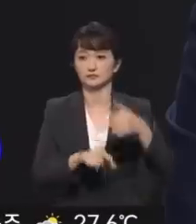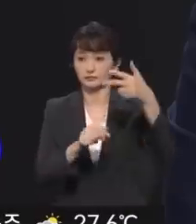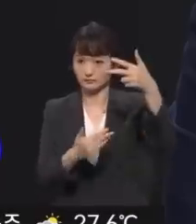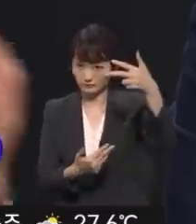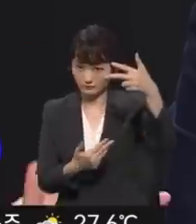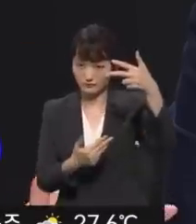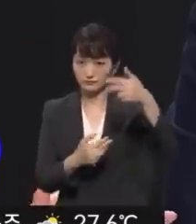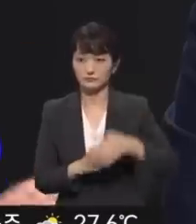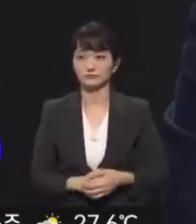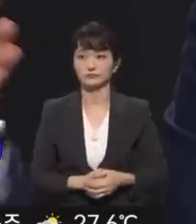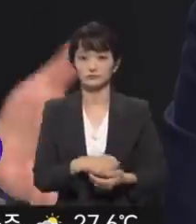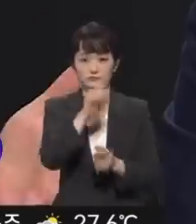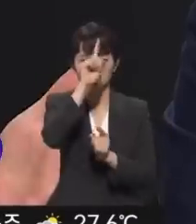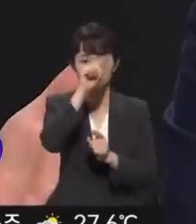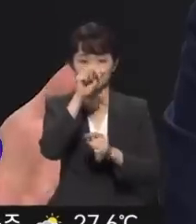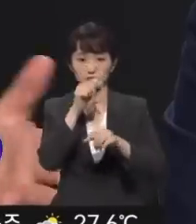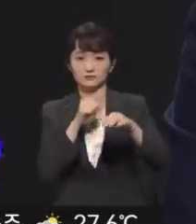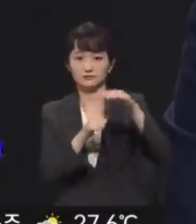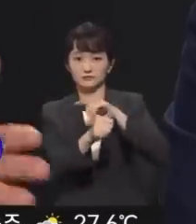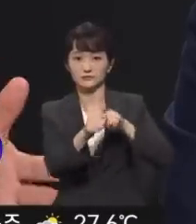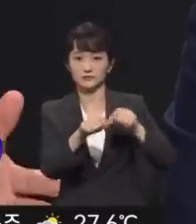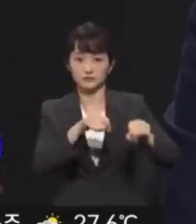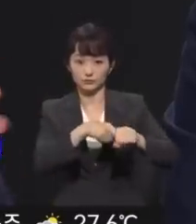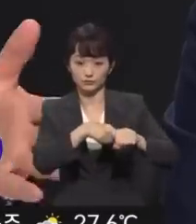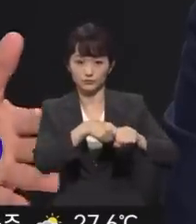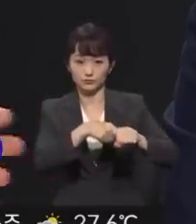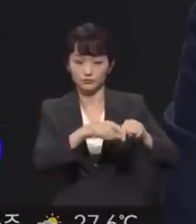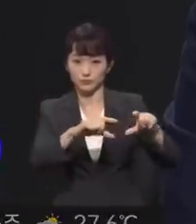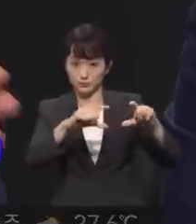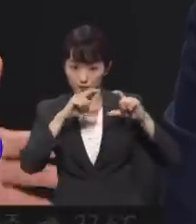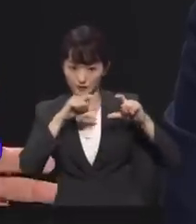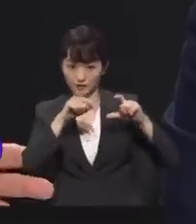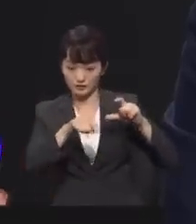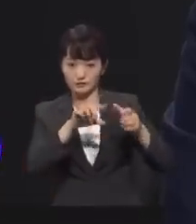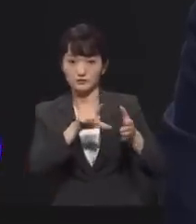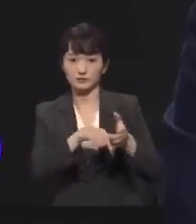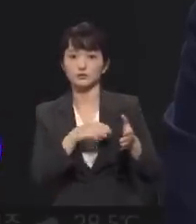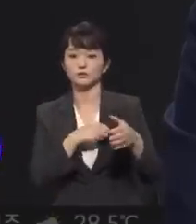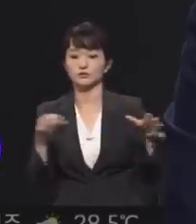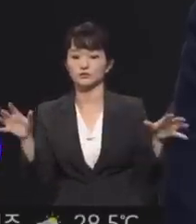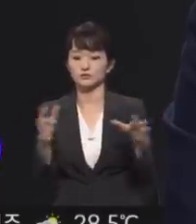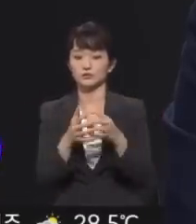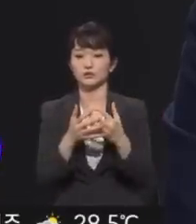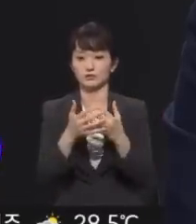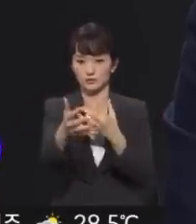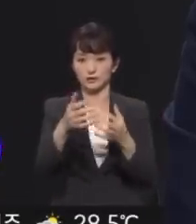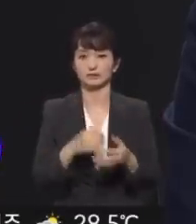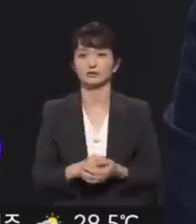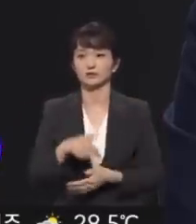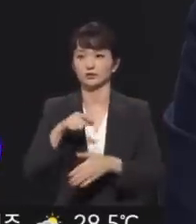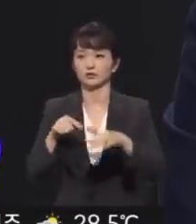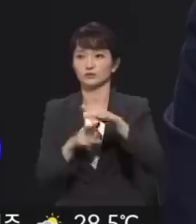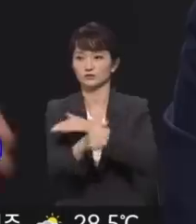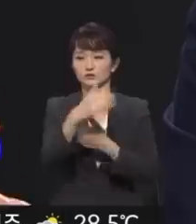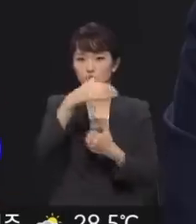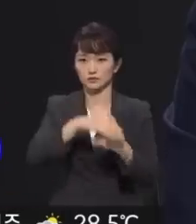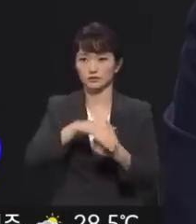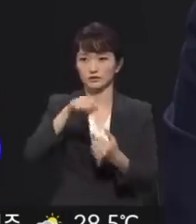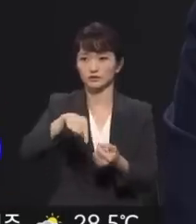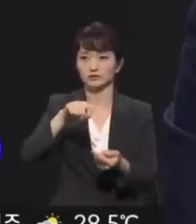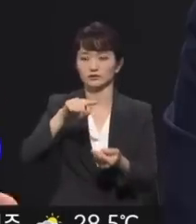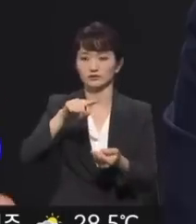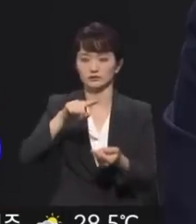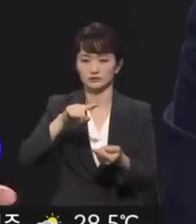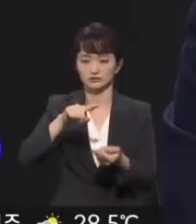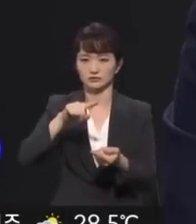날 인 석 대표가 중 지기 받았을 그때로 돌아가면 되는 거야 그때 돌아가서 원청이 열고 당원들이 다 뭐 가지고 건 송도 직무 대응을 하기로 했잖습니까 그때로 돌아가지